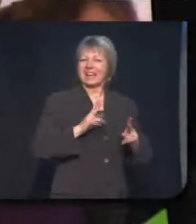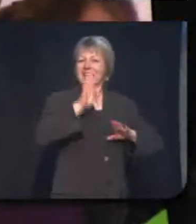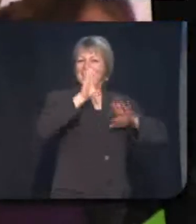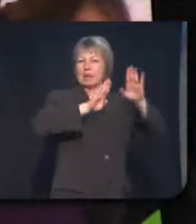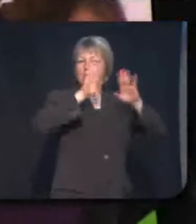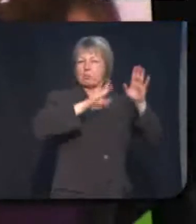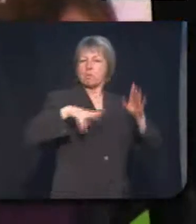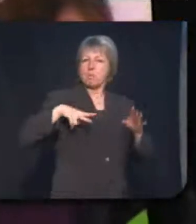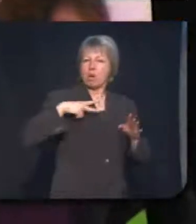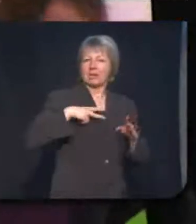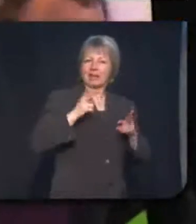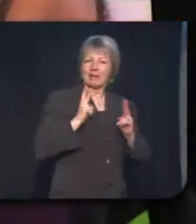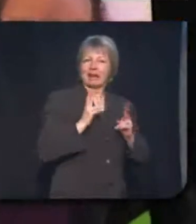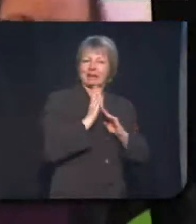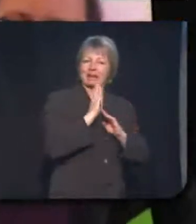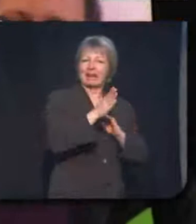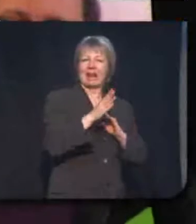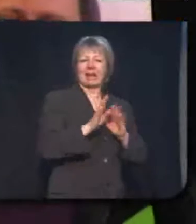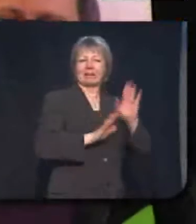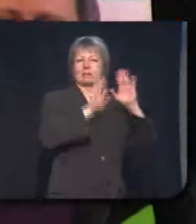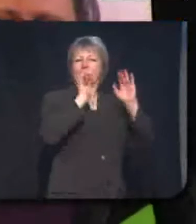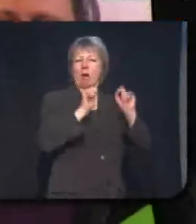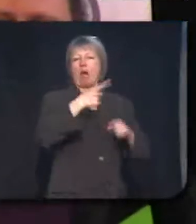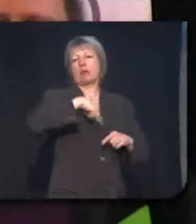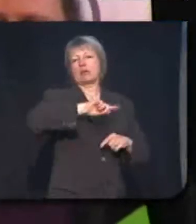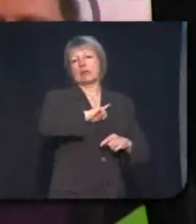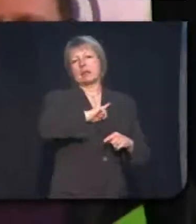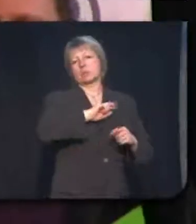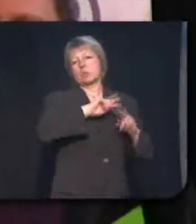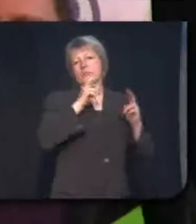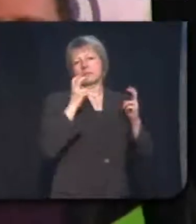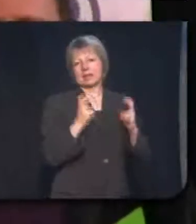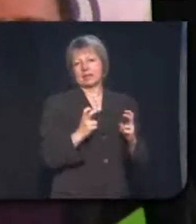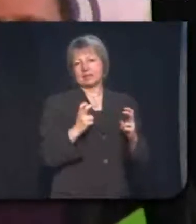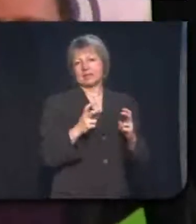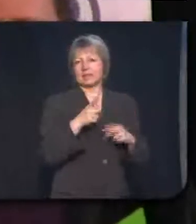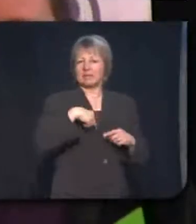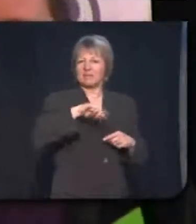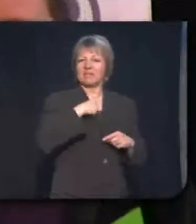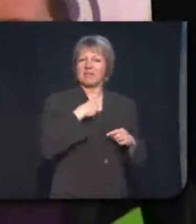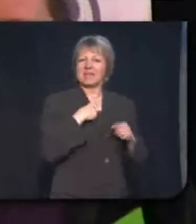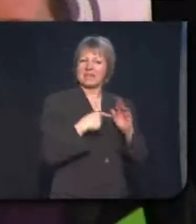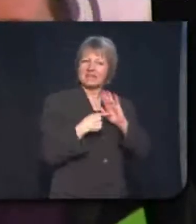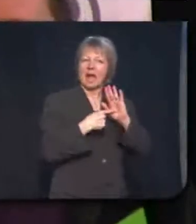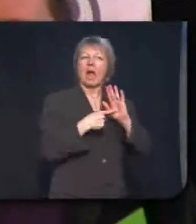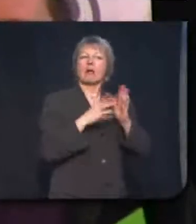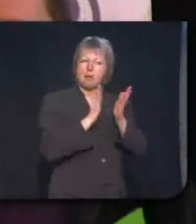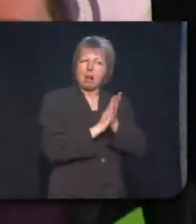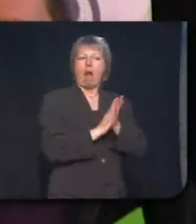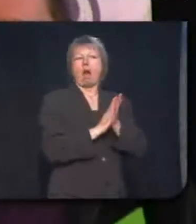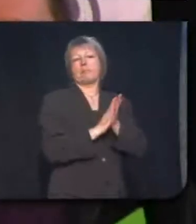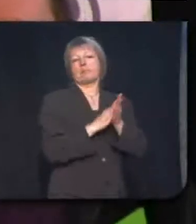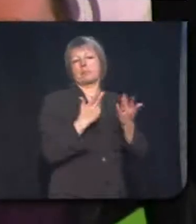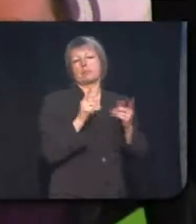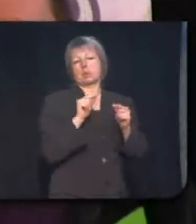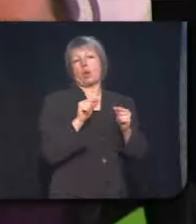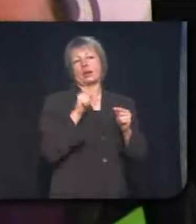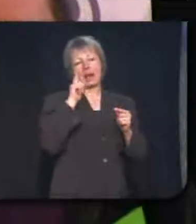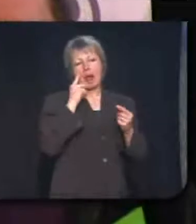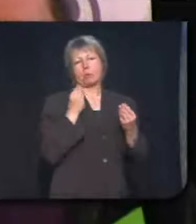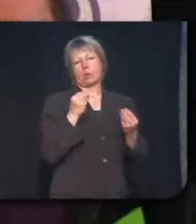moderne direkte Demokratie und das selber umsetzen können wir machen es vor was wir fordern und das ist Glaubwürdigkeit